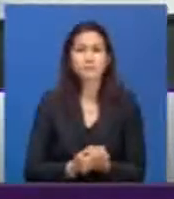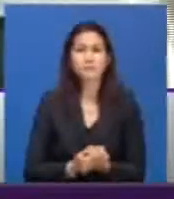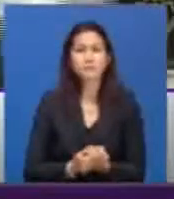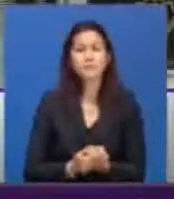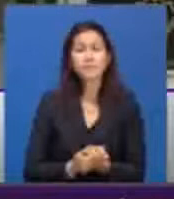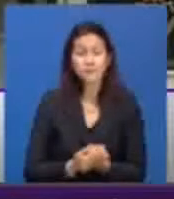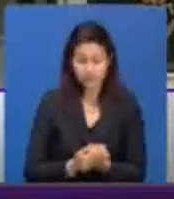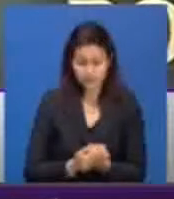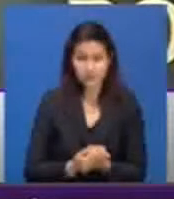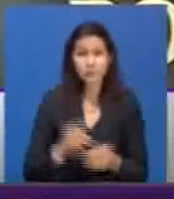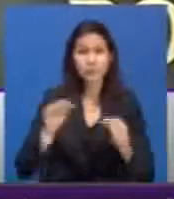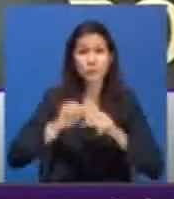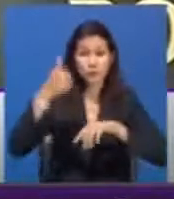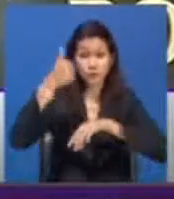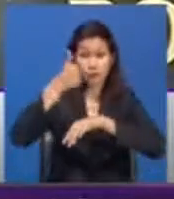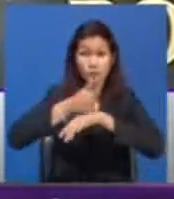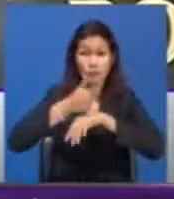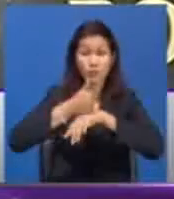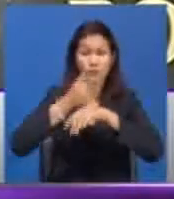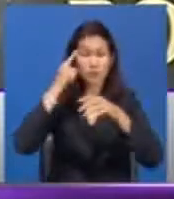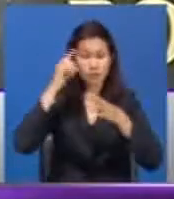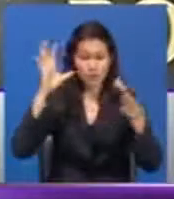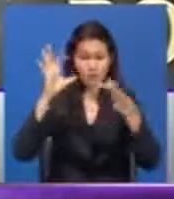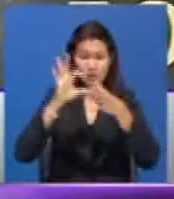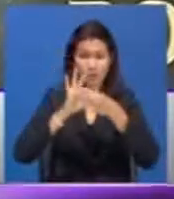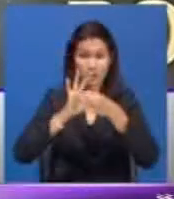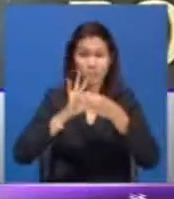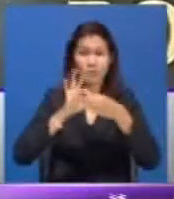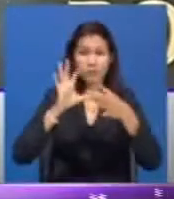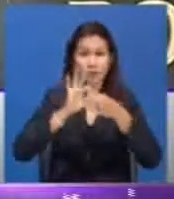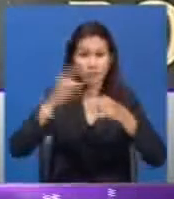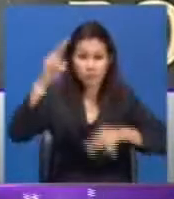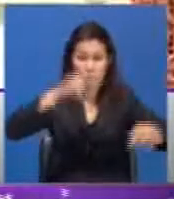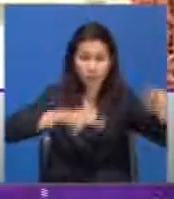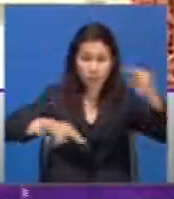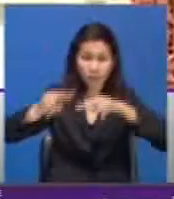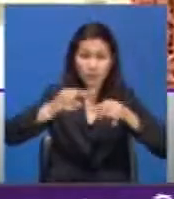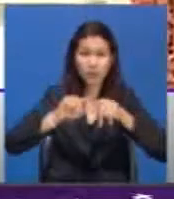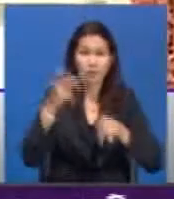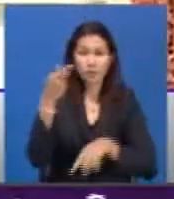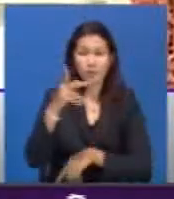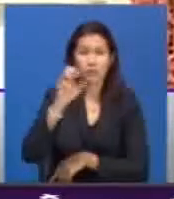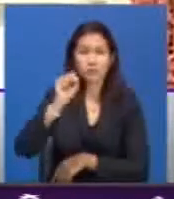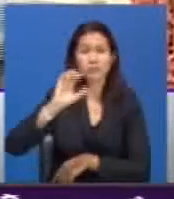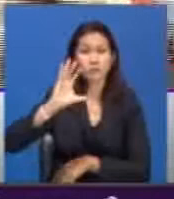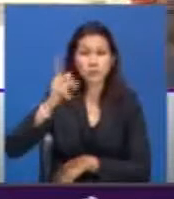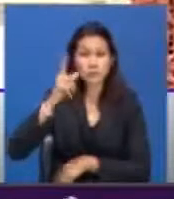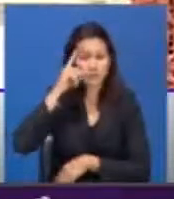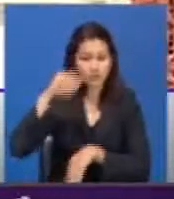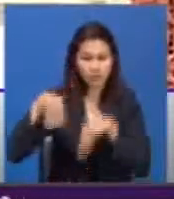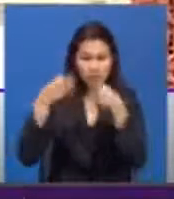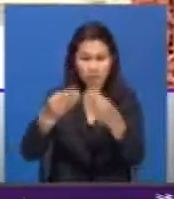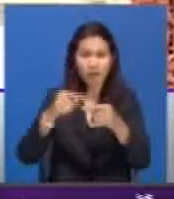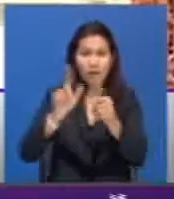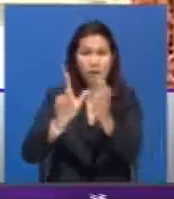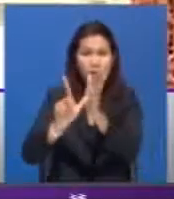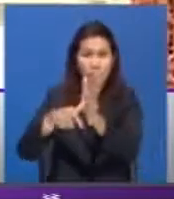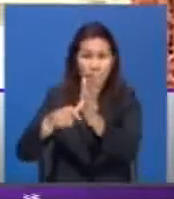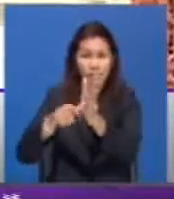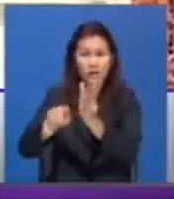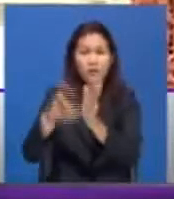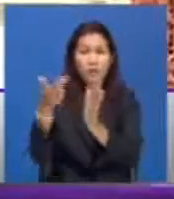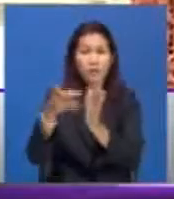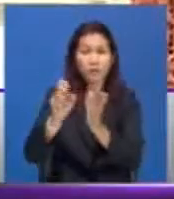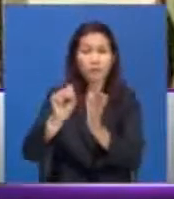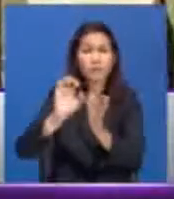พลเอกประยุทธ์จันทร์โอชาหัวหน้าคณะรักษาความสงบแห่งชาติหรือคสช.ได้มอบหมายให้พลเอกอุดมเดชศรีตบุตรเลขาธิการคสช.เป็น